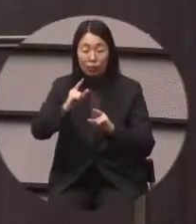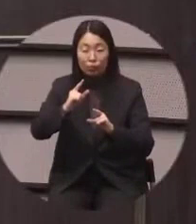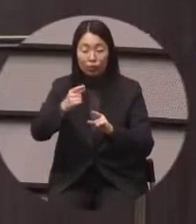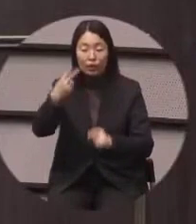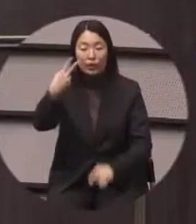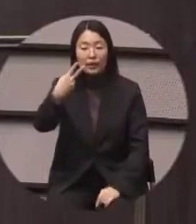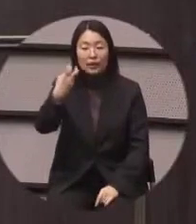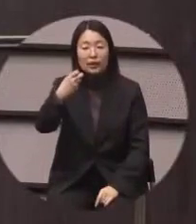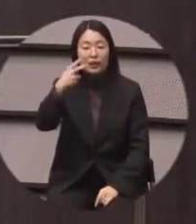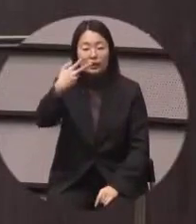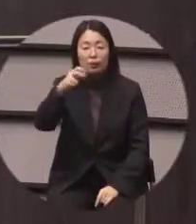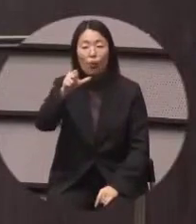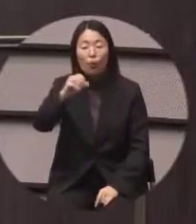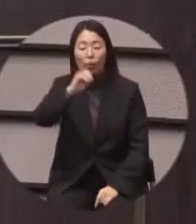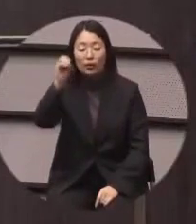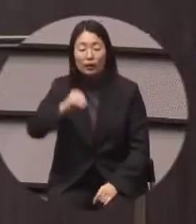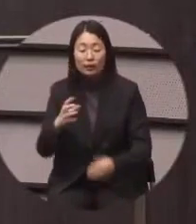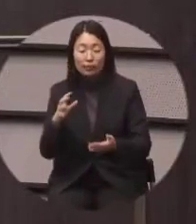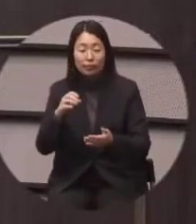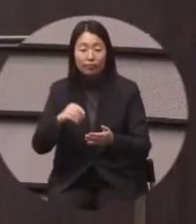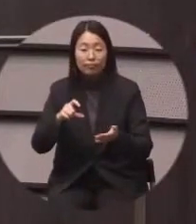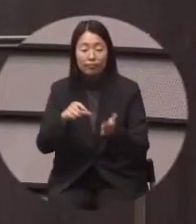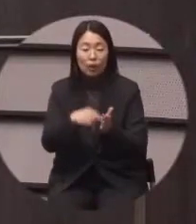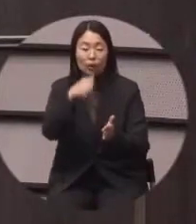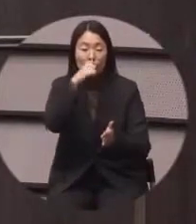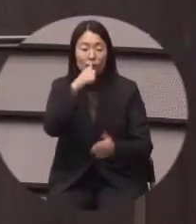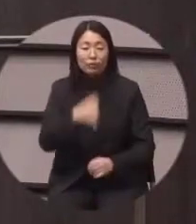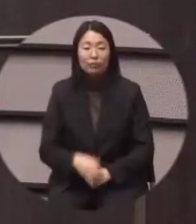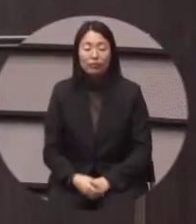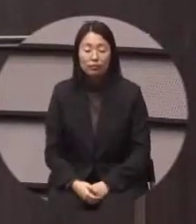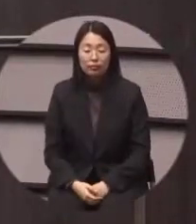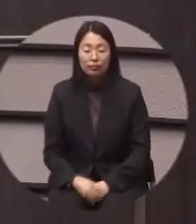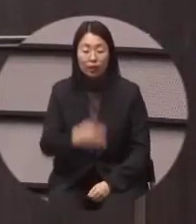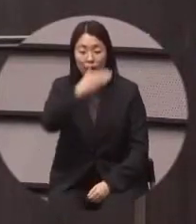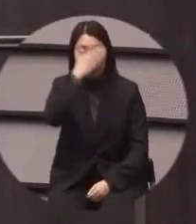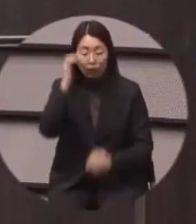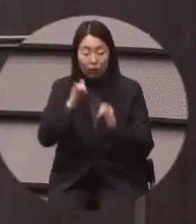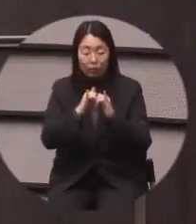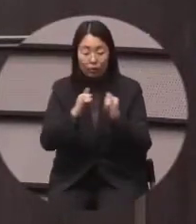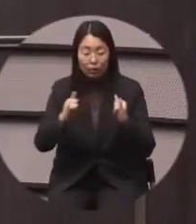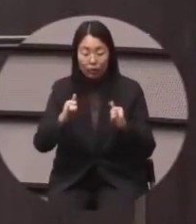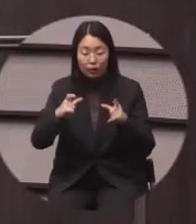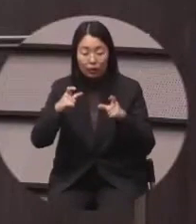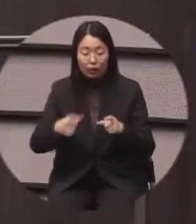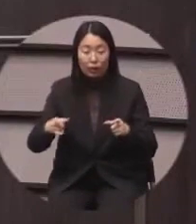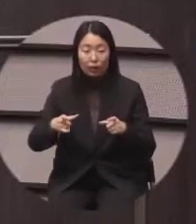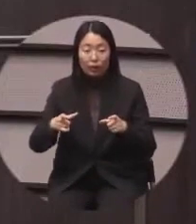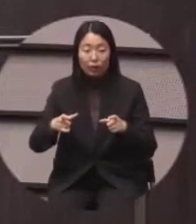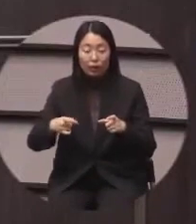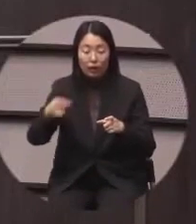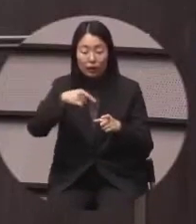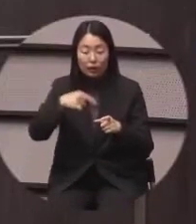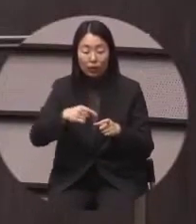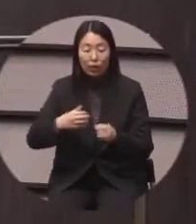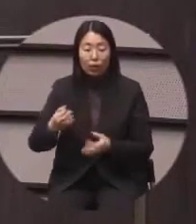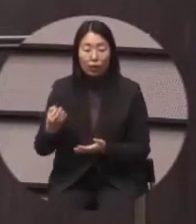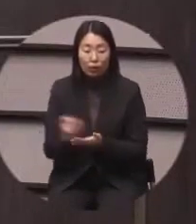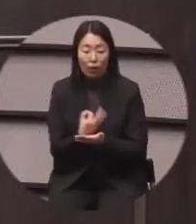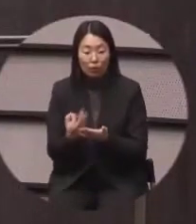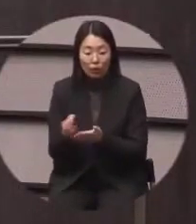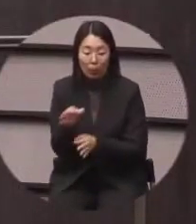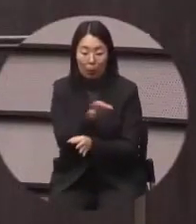있습니다. 청년 계층은 특성상 지역 사회에서 사회 경제적으로 가장 활발하게